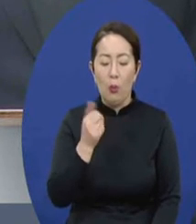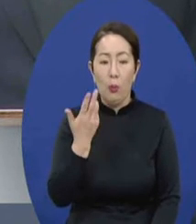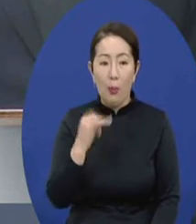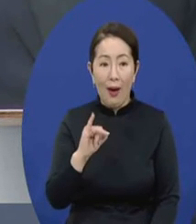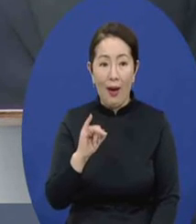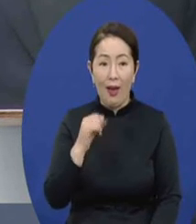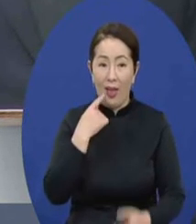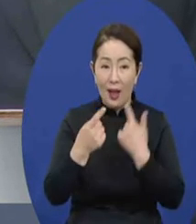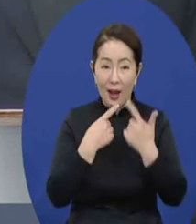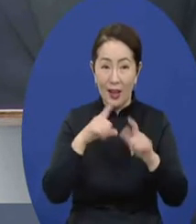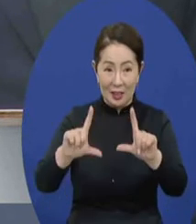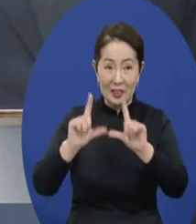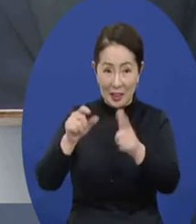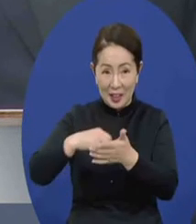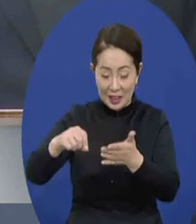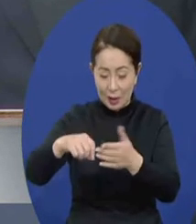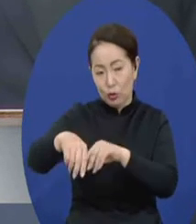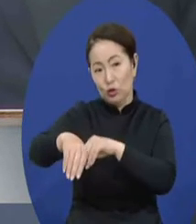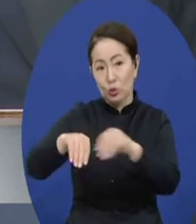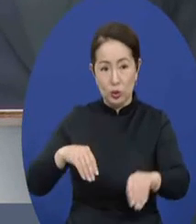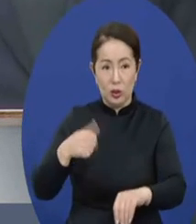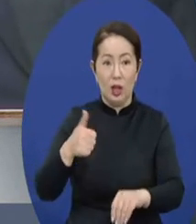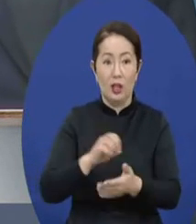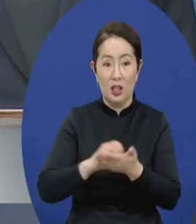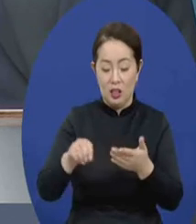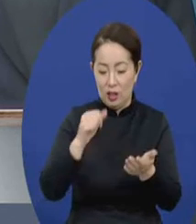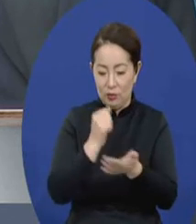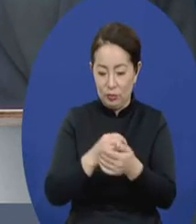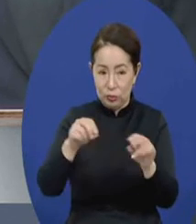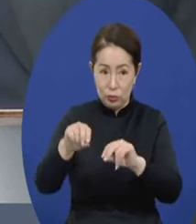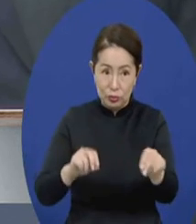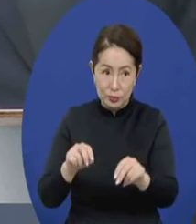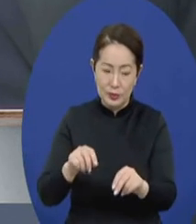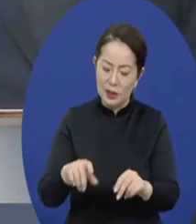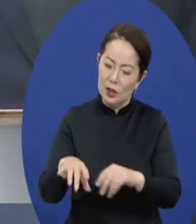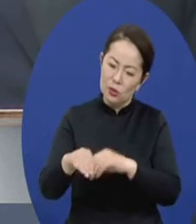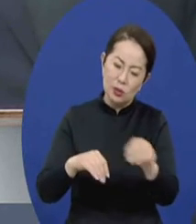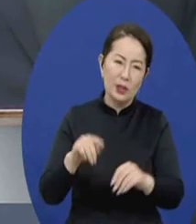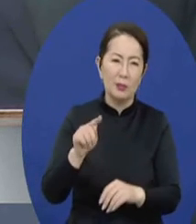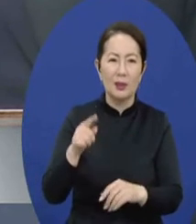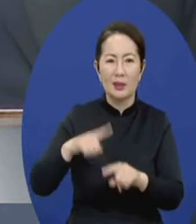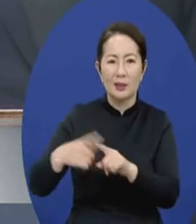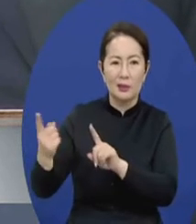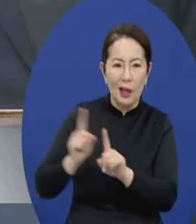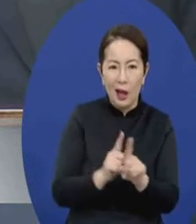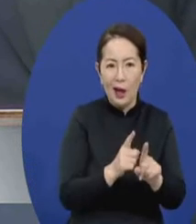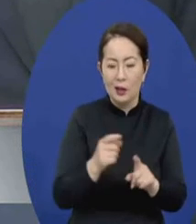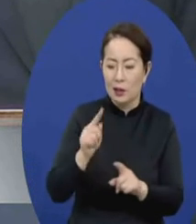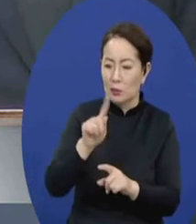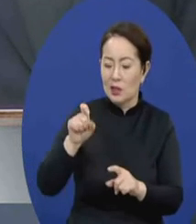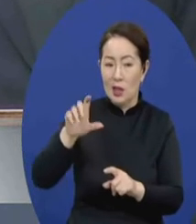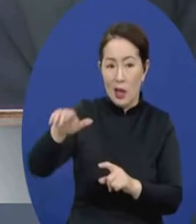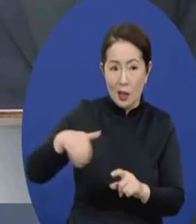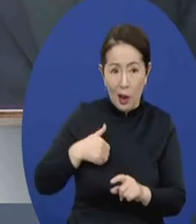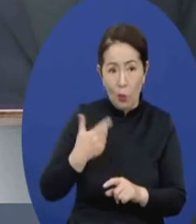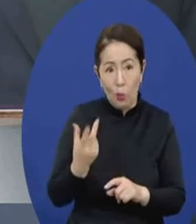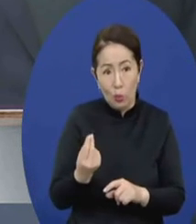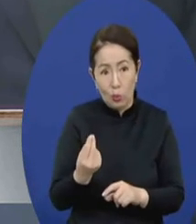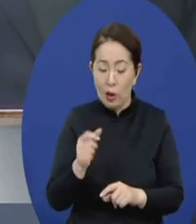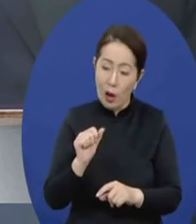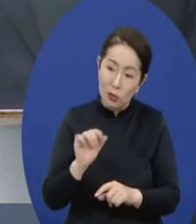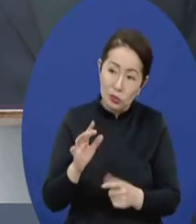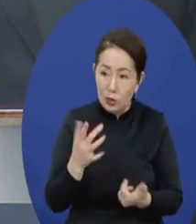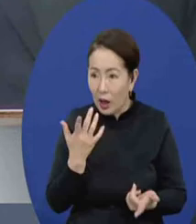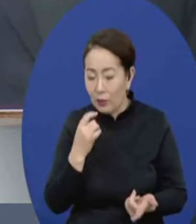цуцлалаа. А тэгтээ цуцлахтаа бид нар ямар шаардлага тавьсан гэдэг тэр дагаж ирсэн зээлийг чинь авах шаардлага байсан юм уу? Авсан юм уу гэдэг